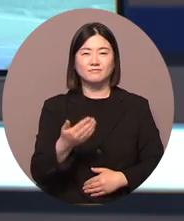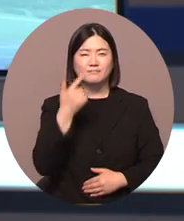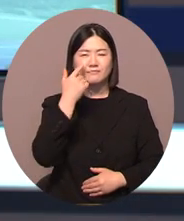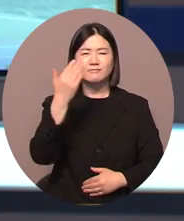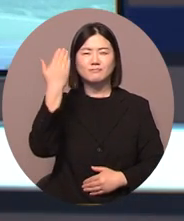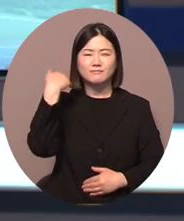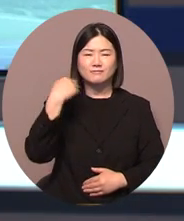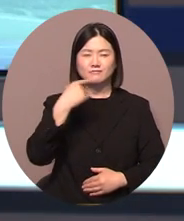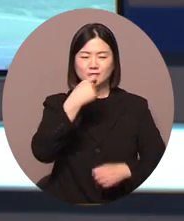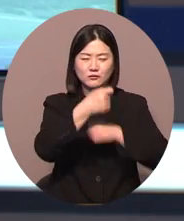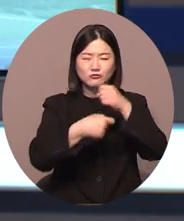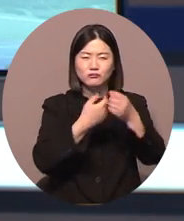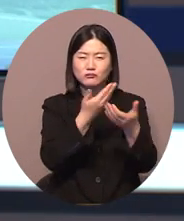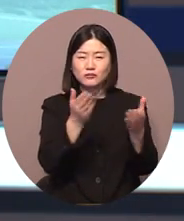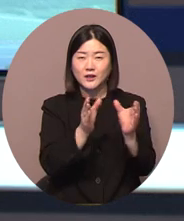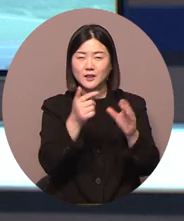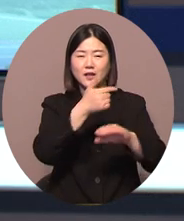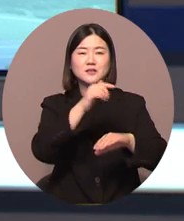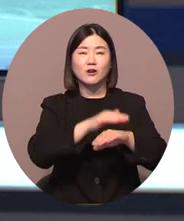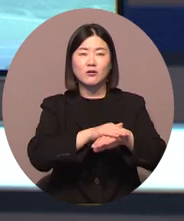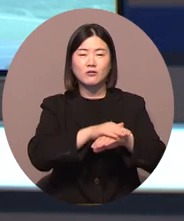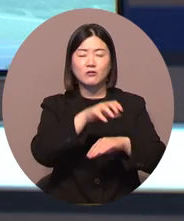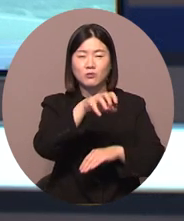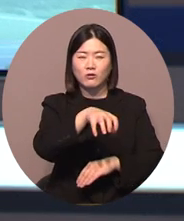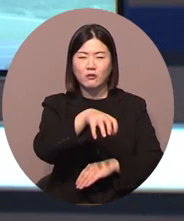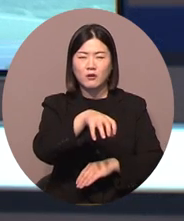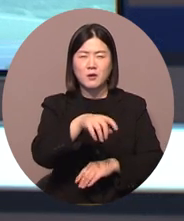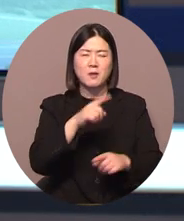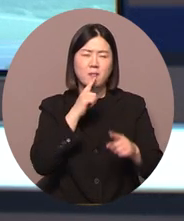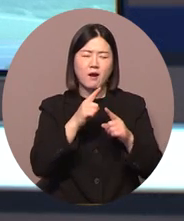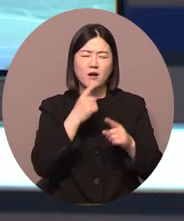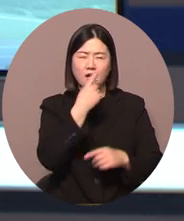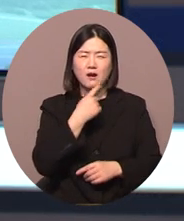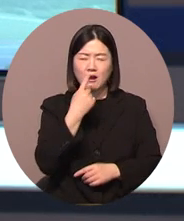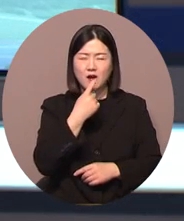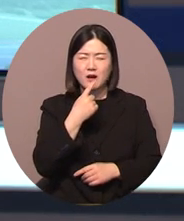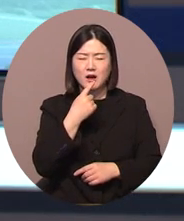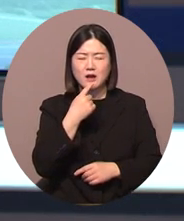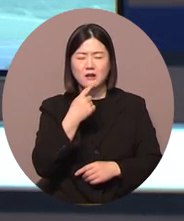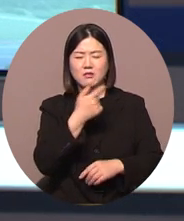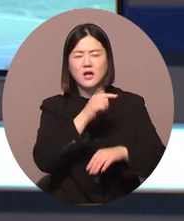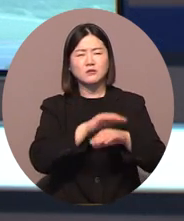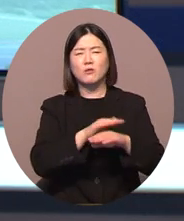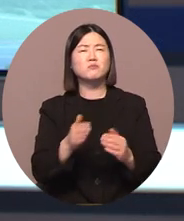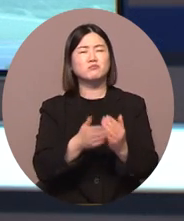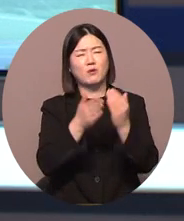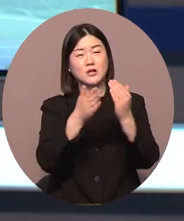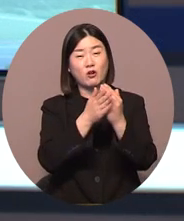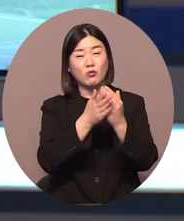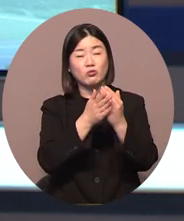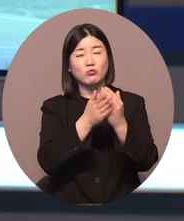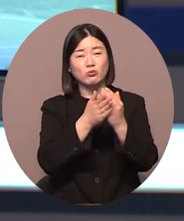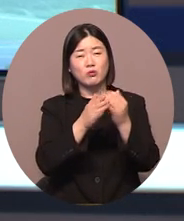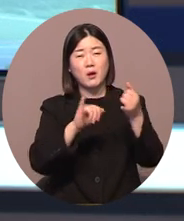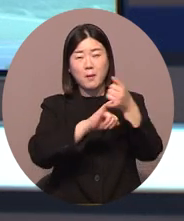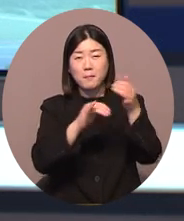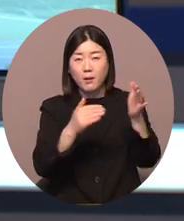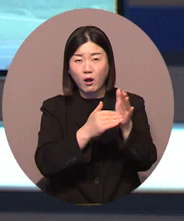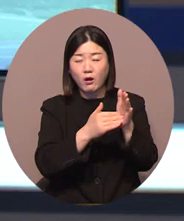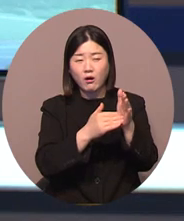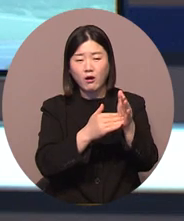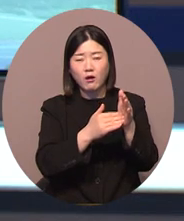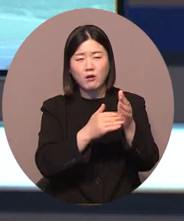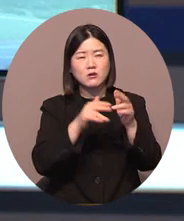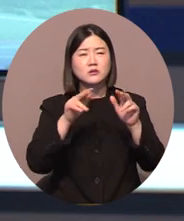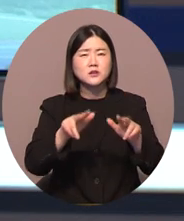과거 민주당 대전 정권은 말로만 지방을 살고 을 발전시키겠다고 공헌했지만